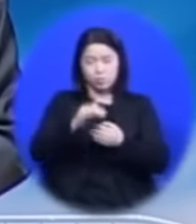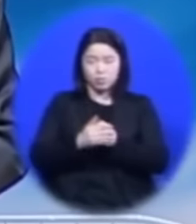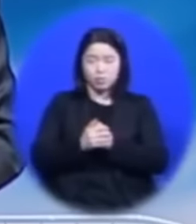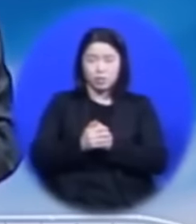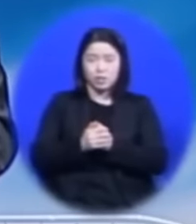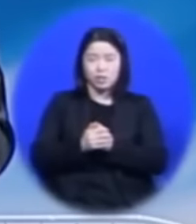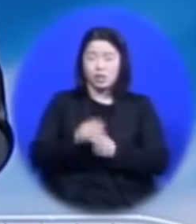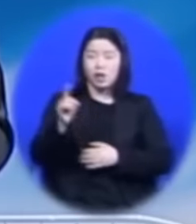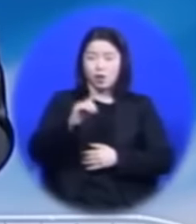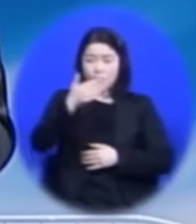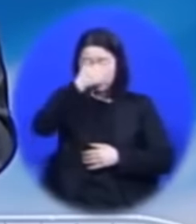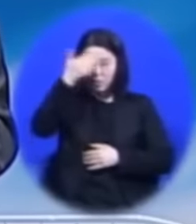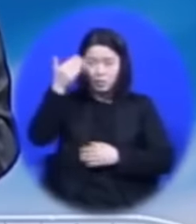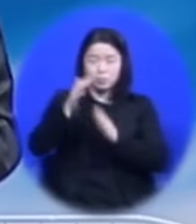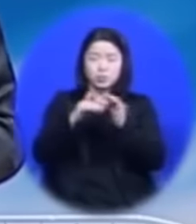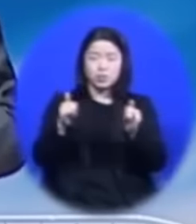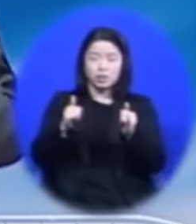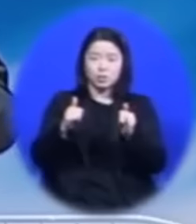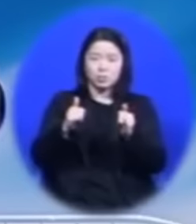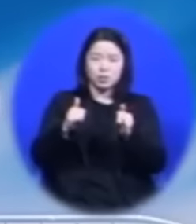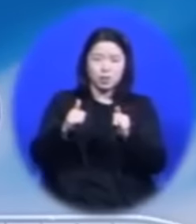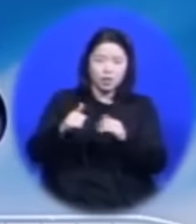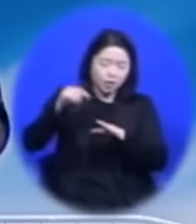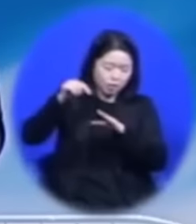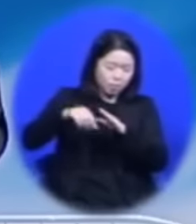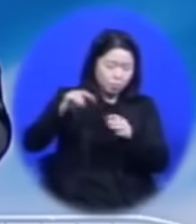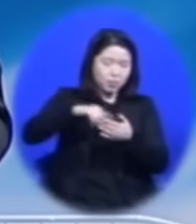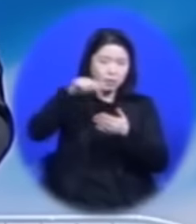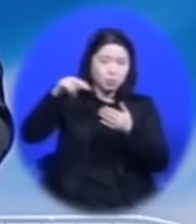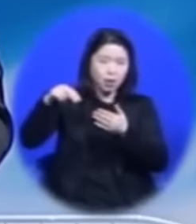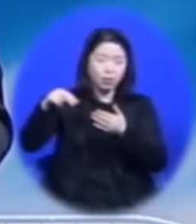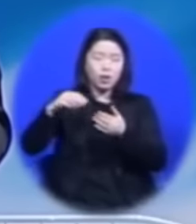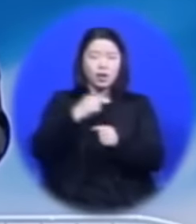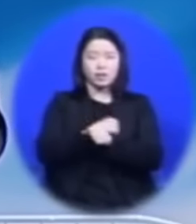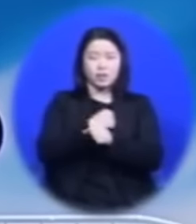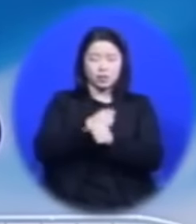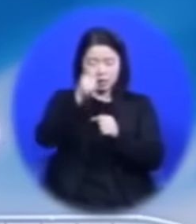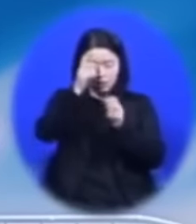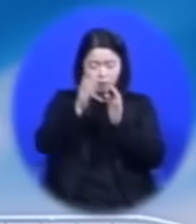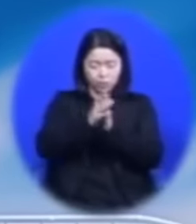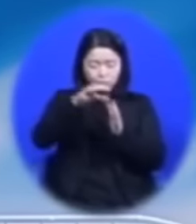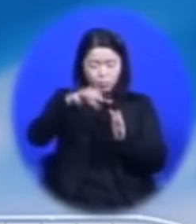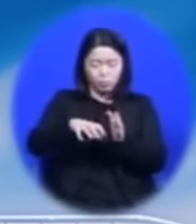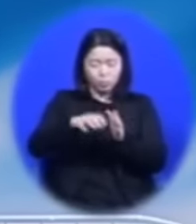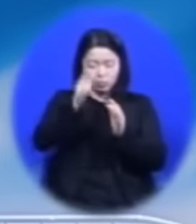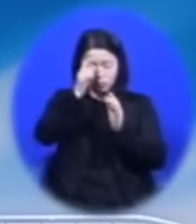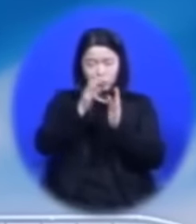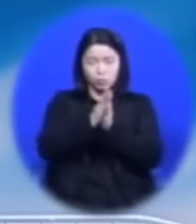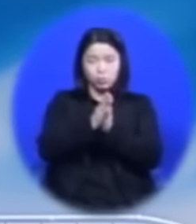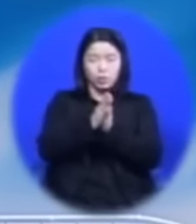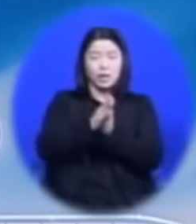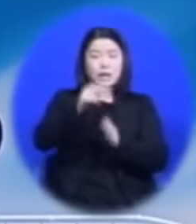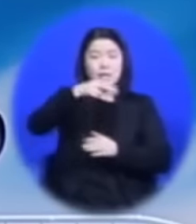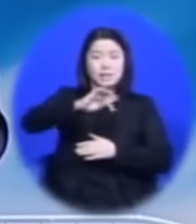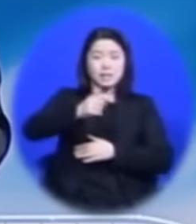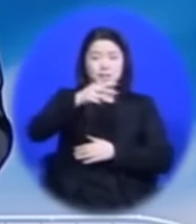어느 청년이 깊이 방황하다가 기도원에 올라가서 기도하는데 신명기 8장 2절로